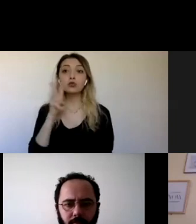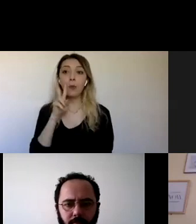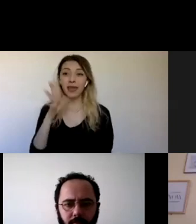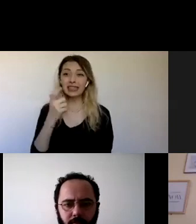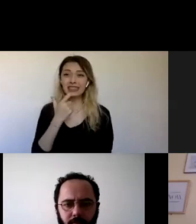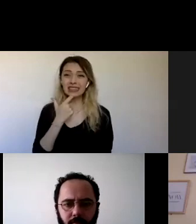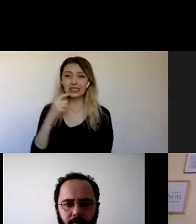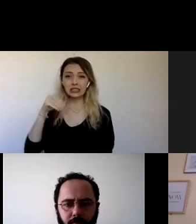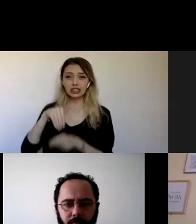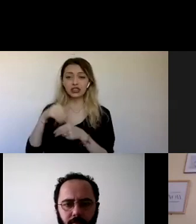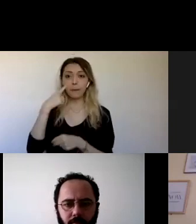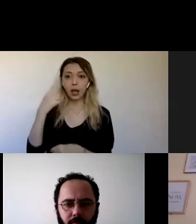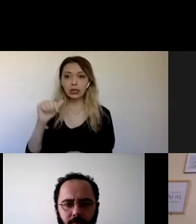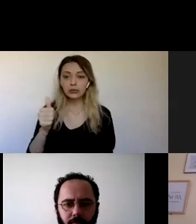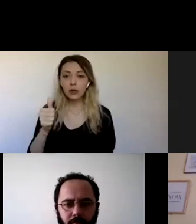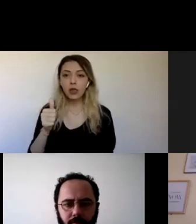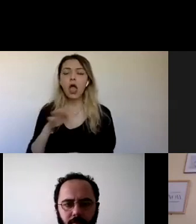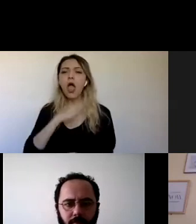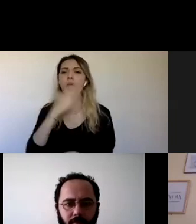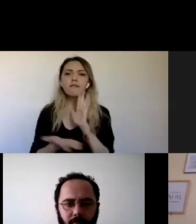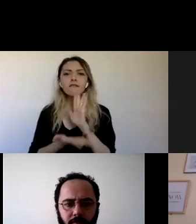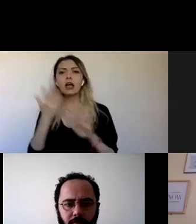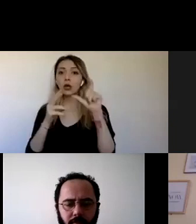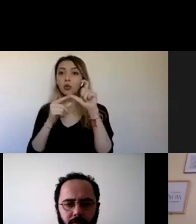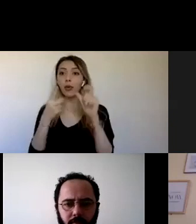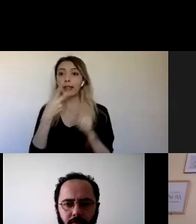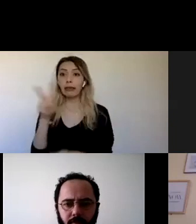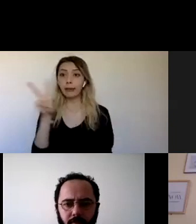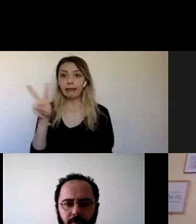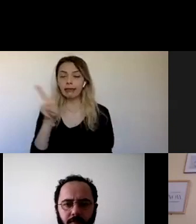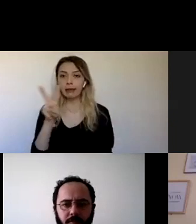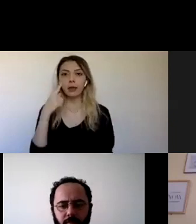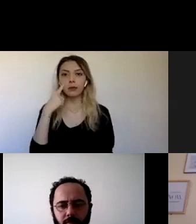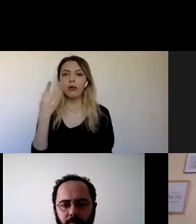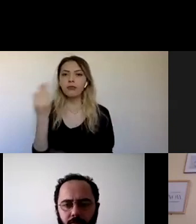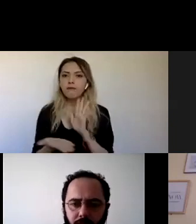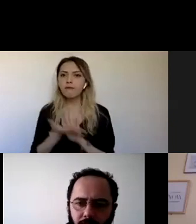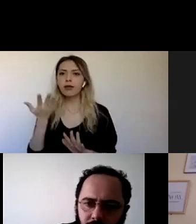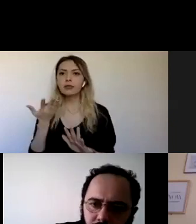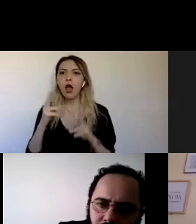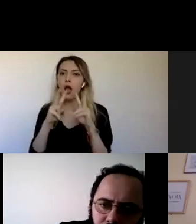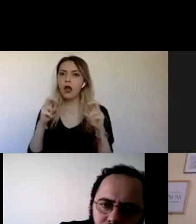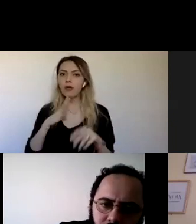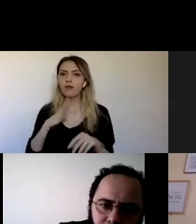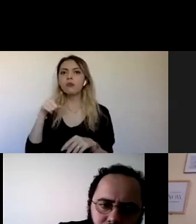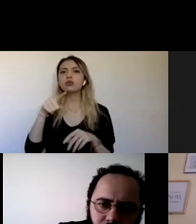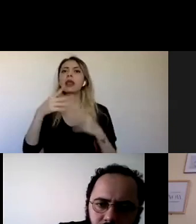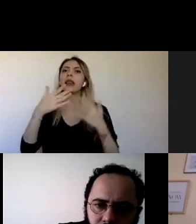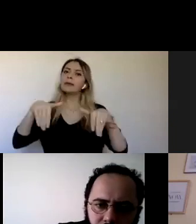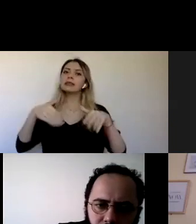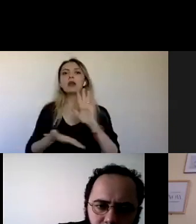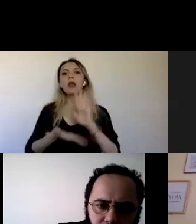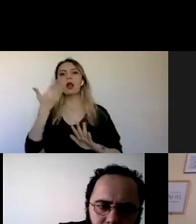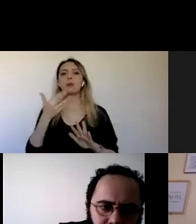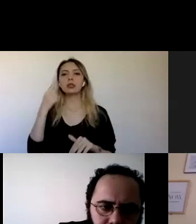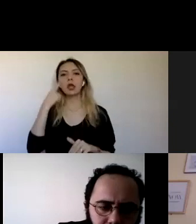Şubat 2020 zamanı gerçekleşmiş. Yanlış hatırlamıyorsam bu sınırların açılması zamanına denk geliyor diye düşünüyorum. İlgili sorguları soruyor